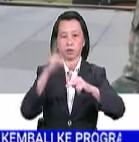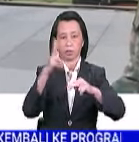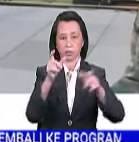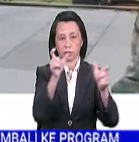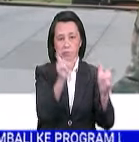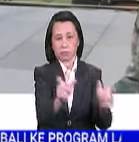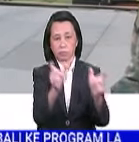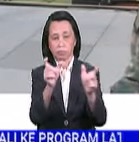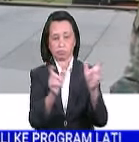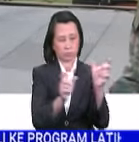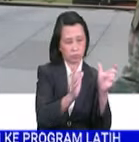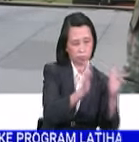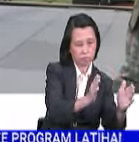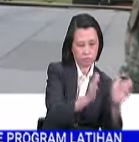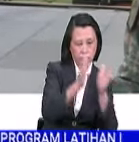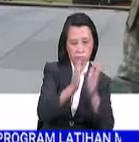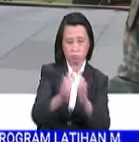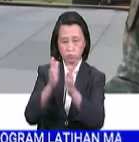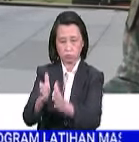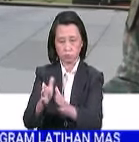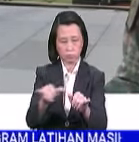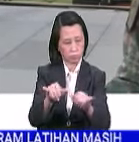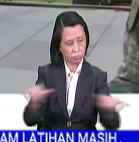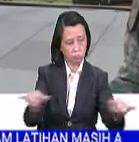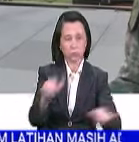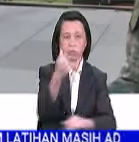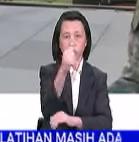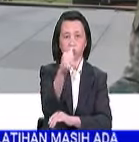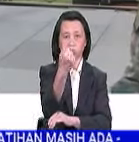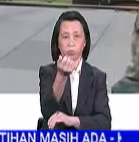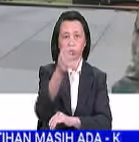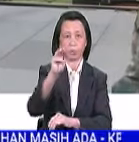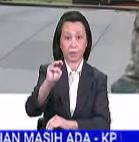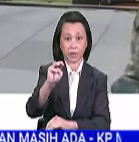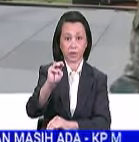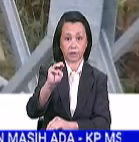bay. Panjangnya lebih kurang dalam 10 meter lagi.